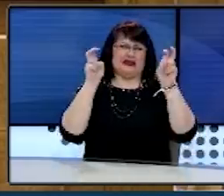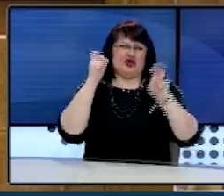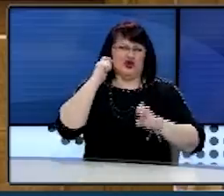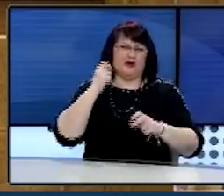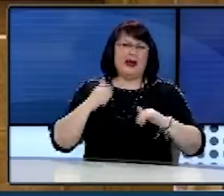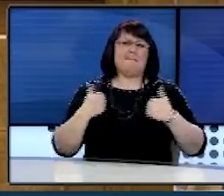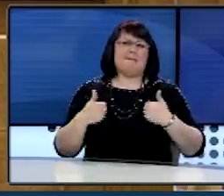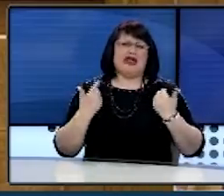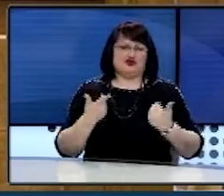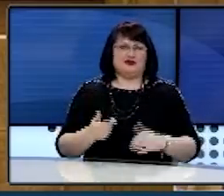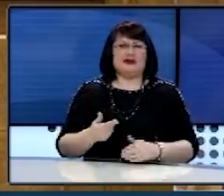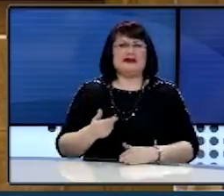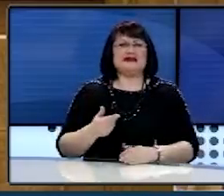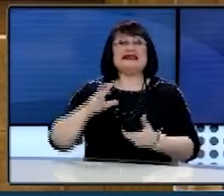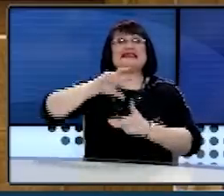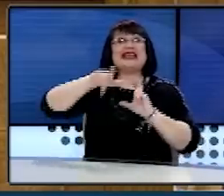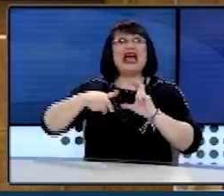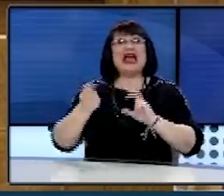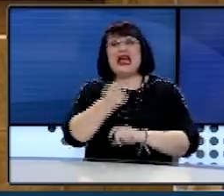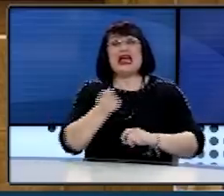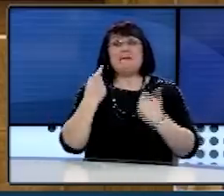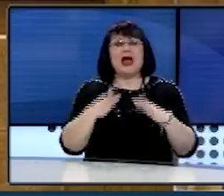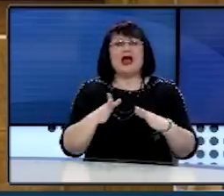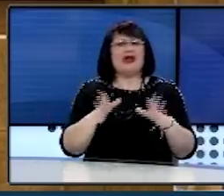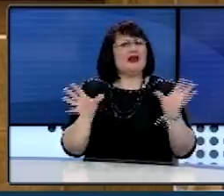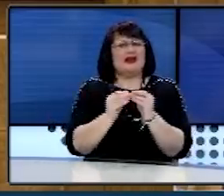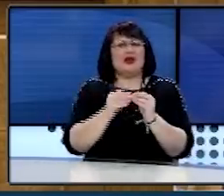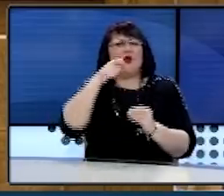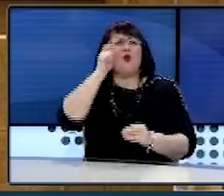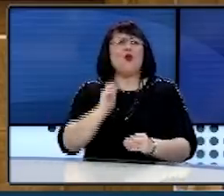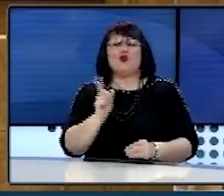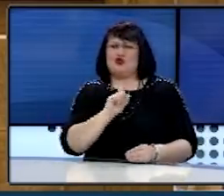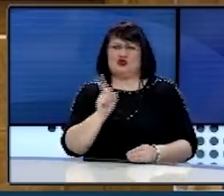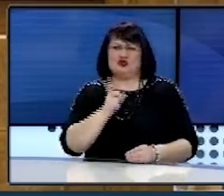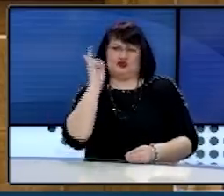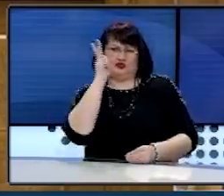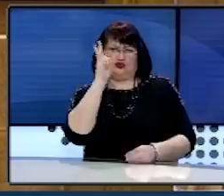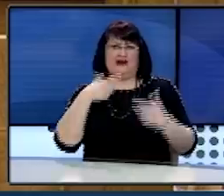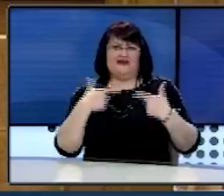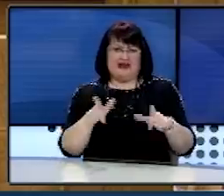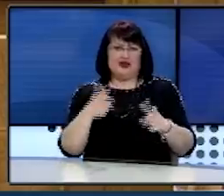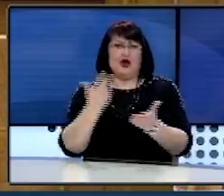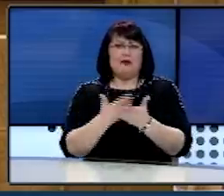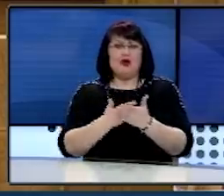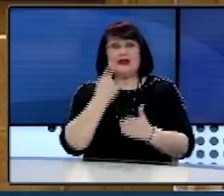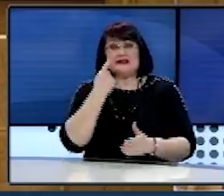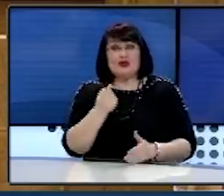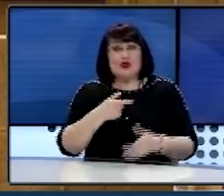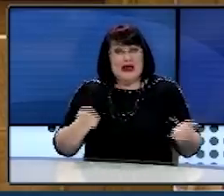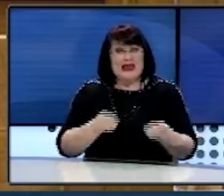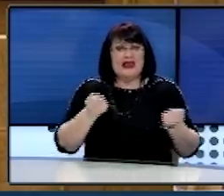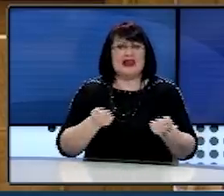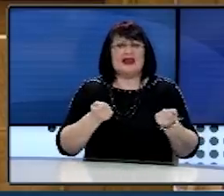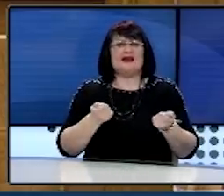σε κεντρικό δελτίο του Sky πριν μέρες δεν έχουν σχέση με την Ουκρανία. Όπως καταγγέλθηκε στο βίντεο και αποδείχτηκε,